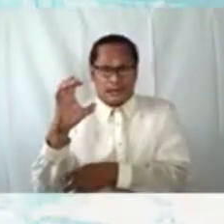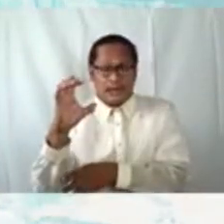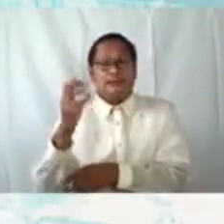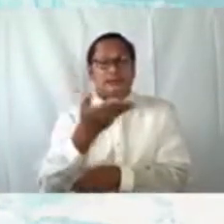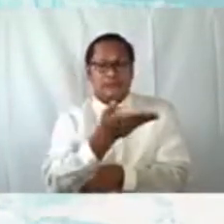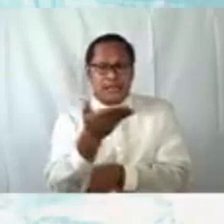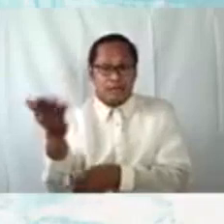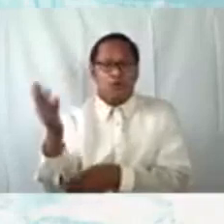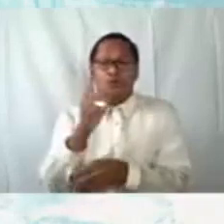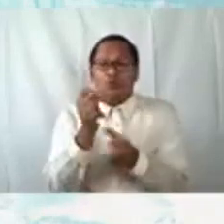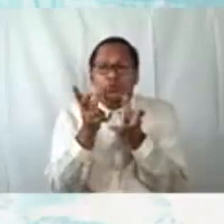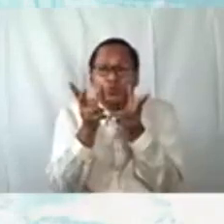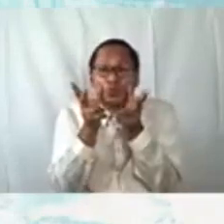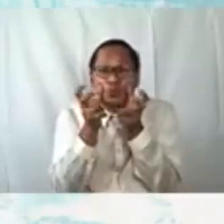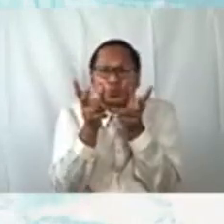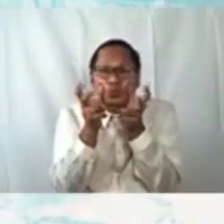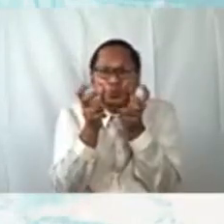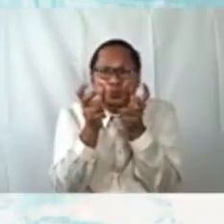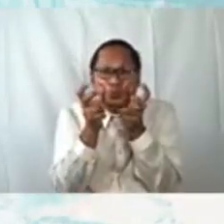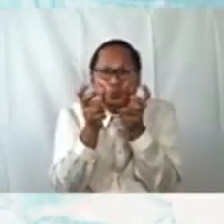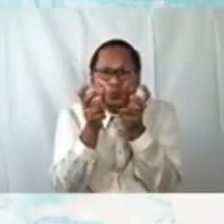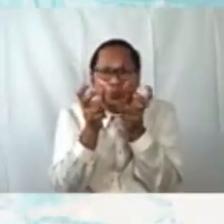ang nakikinig.